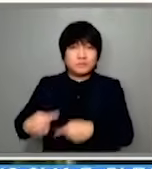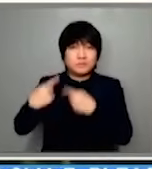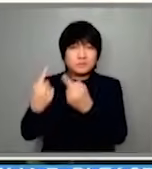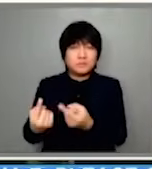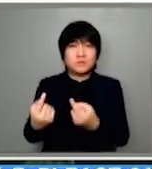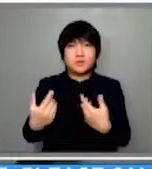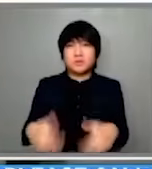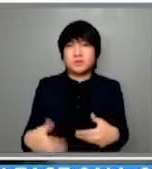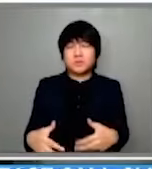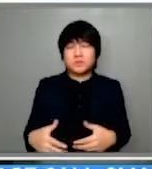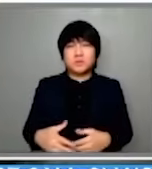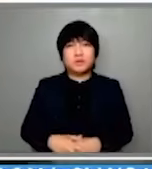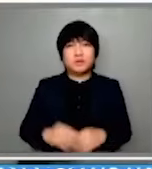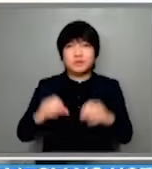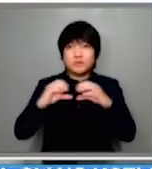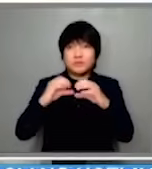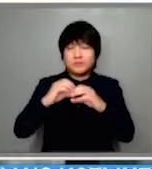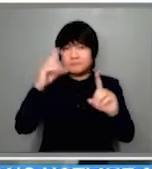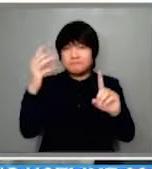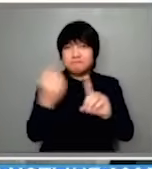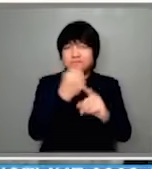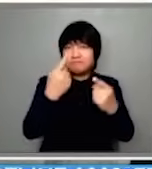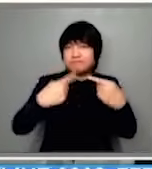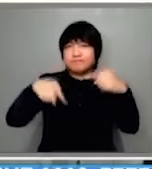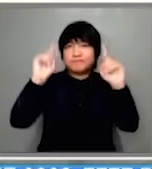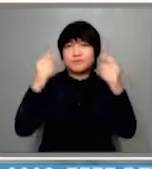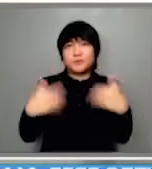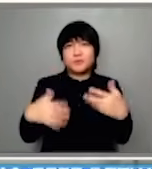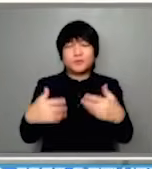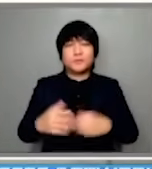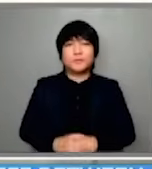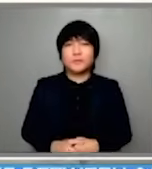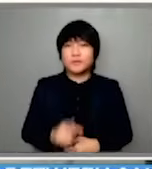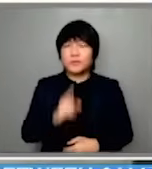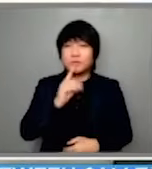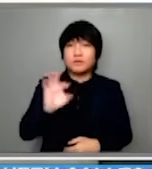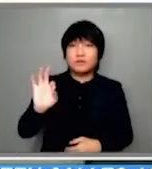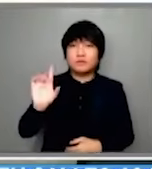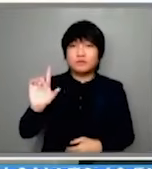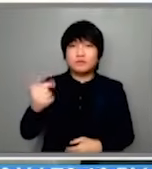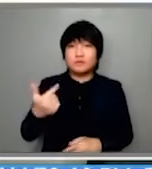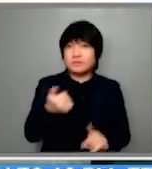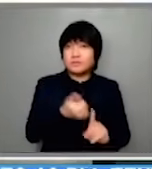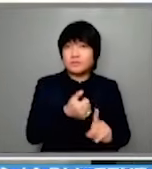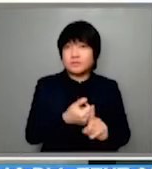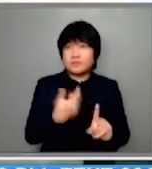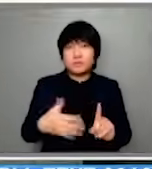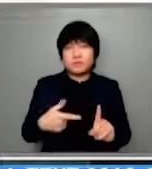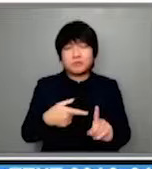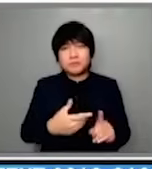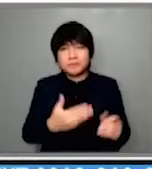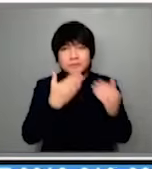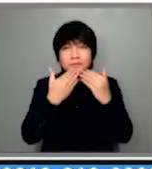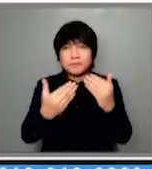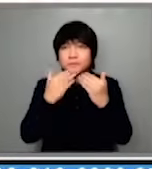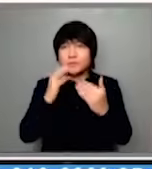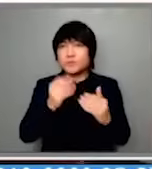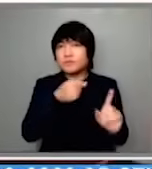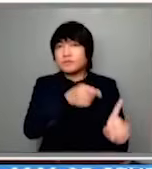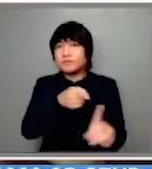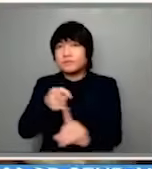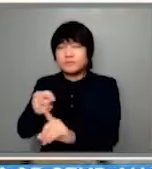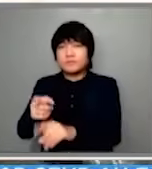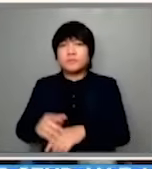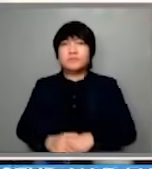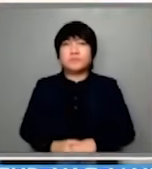ang GMA. At sa bawat tagumpay, alam ni FLG kung sino ang dapat na pasalamatan. Ang Diyos at ang